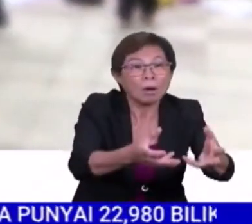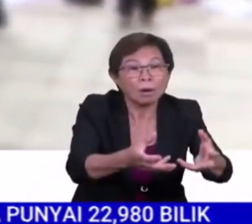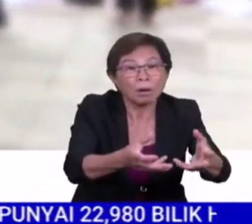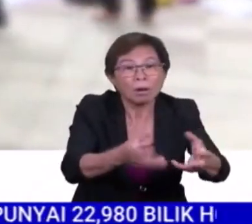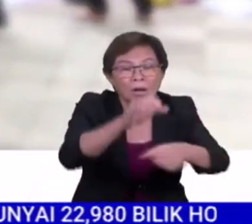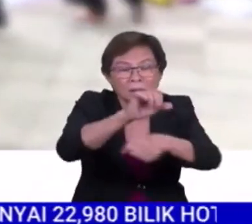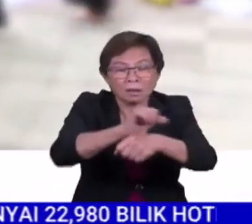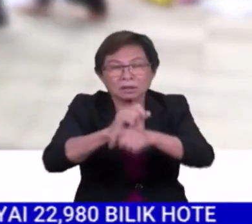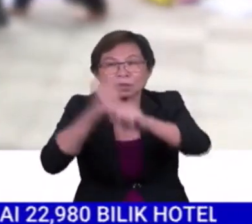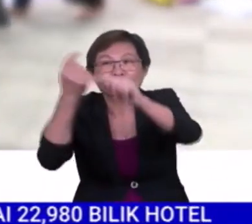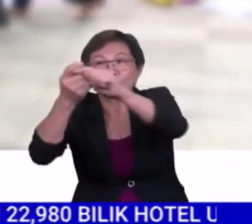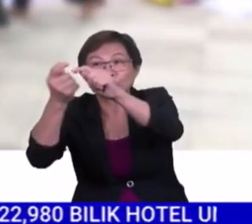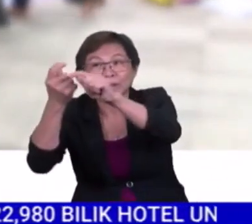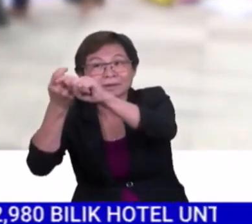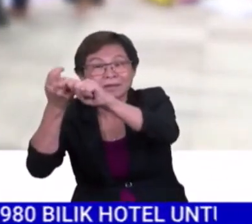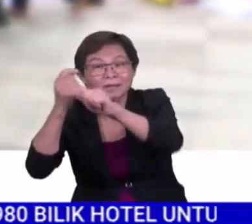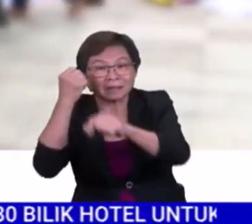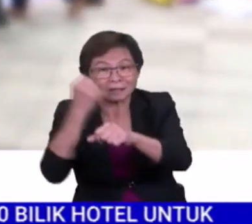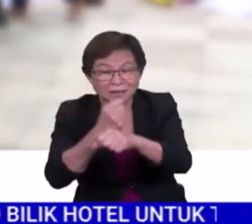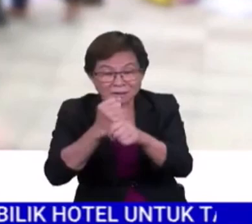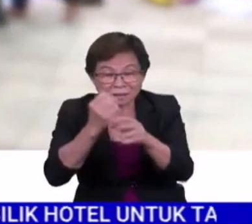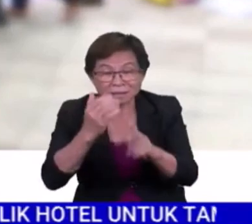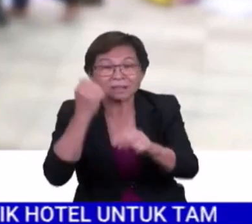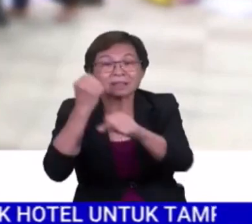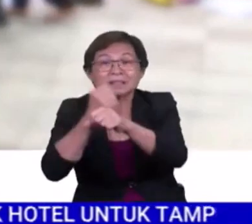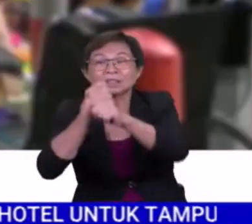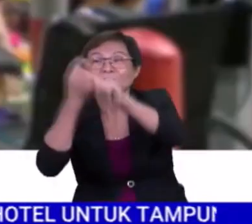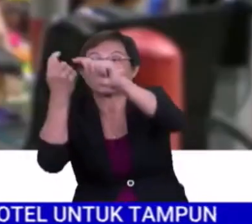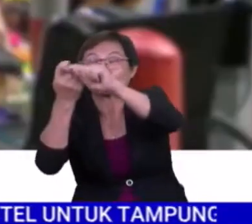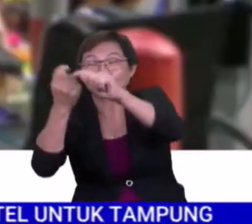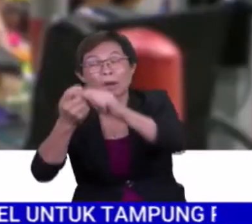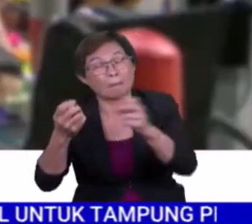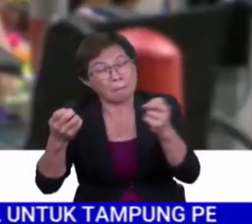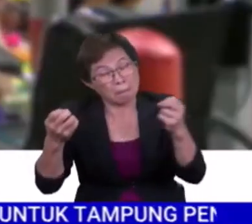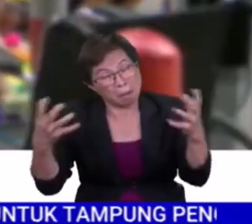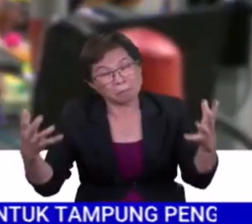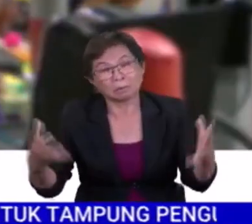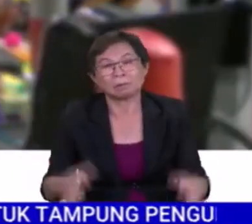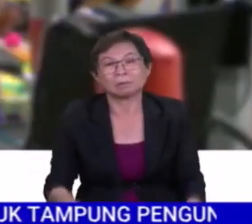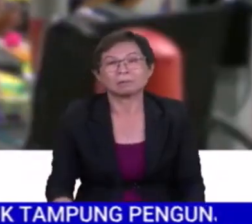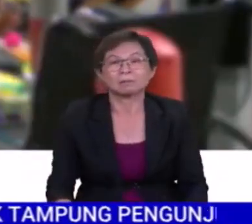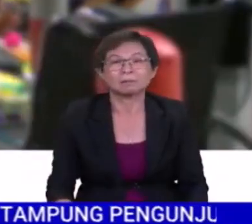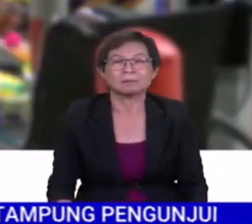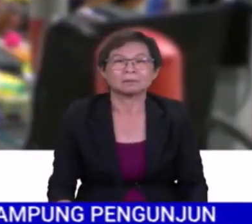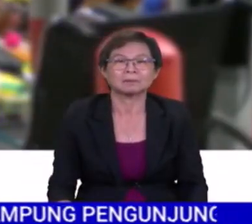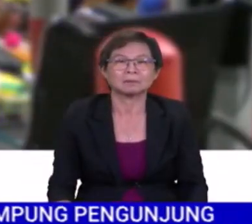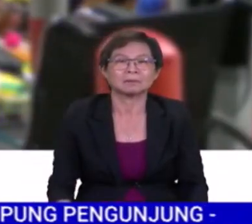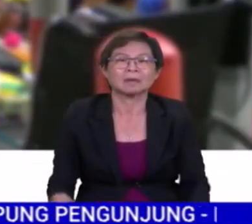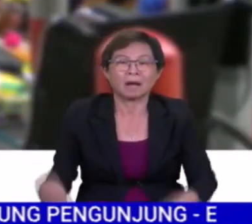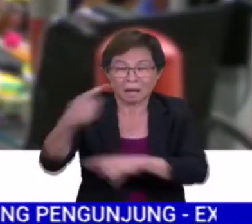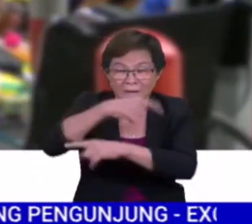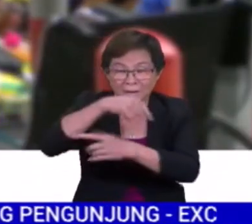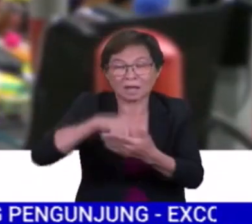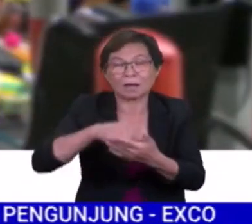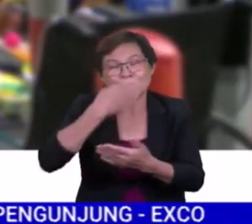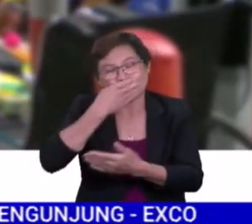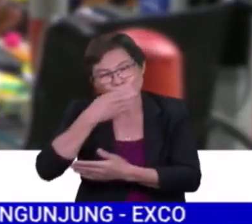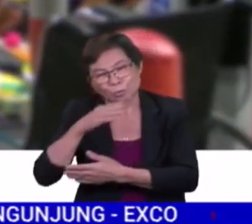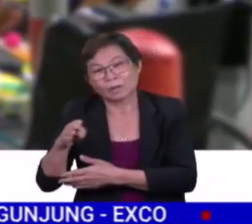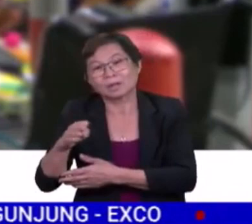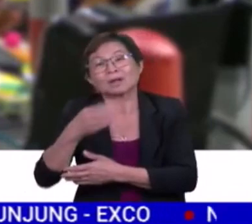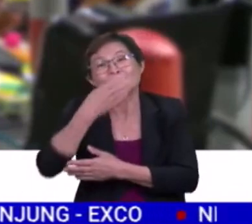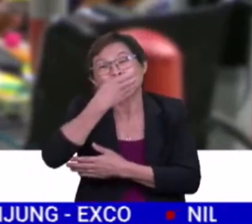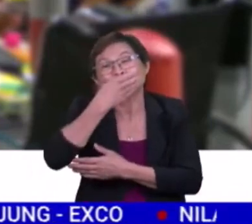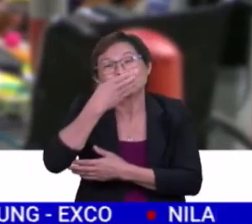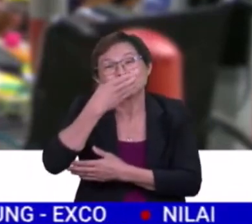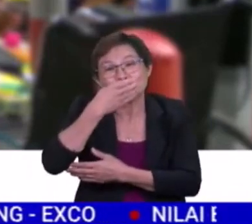yang kerja kontraktor tu. Memang orang kata syukurlah. Hari ini pun saya tak dapat sahur tapi saya dapat buka. Tapi saya sebagai orang Islam